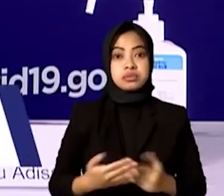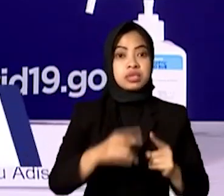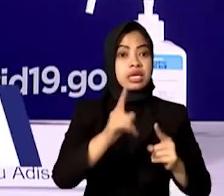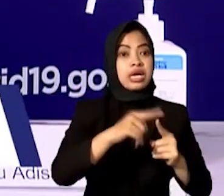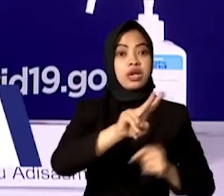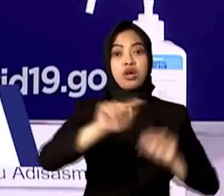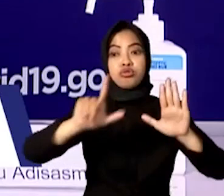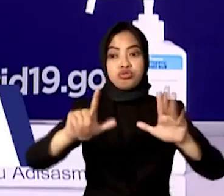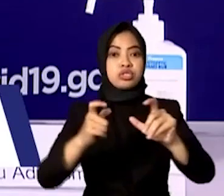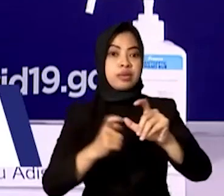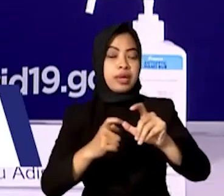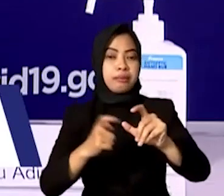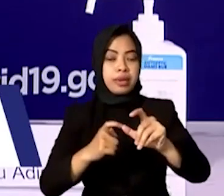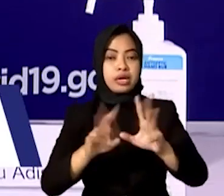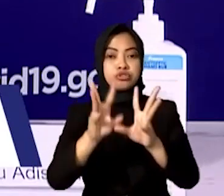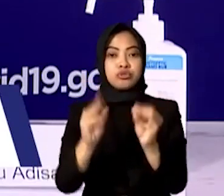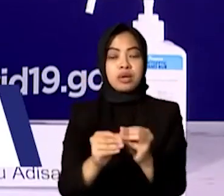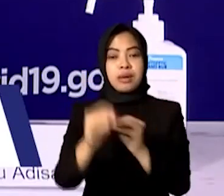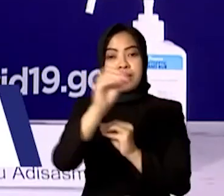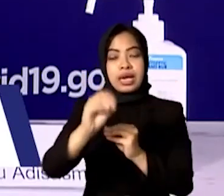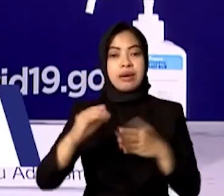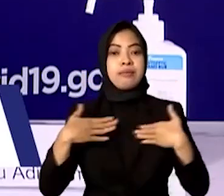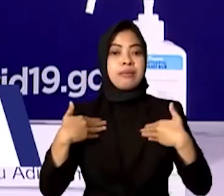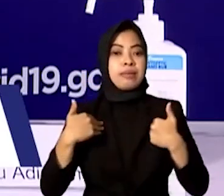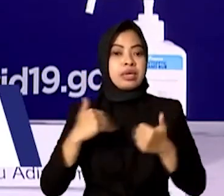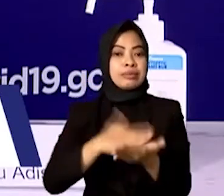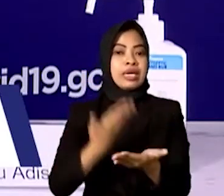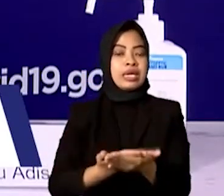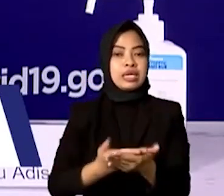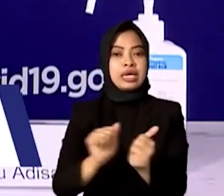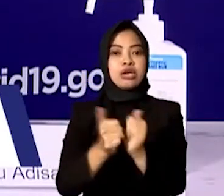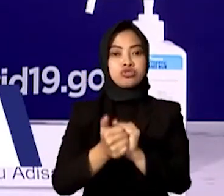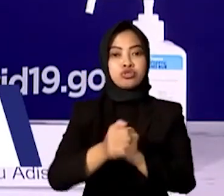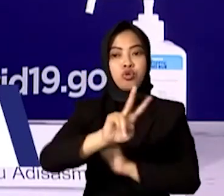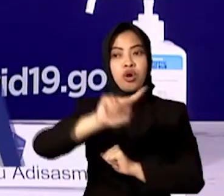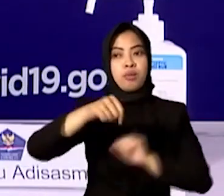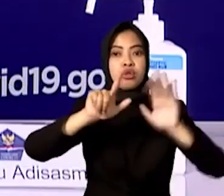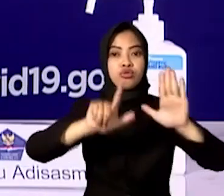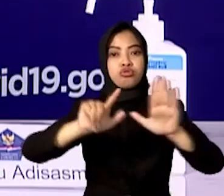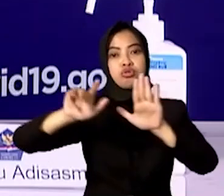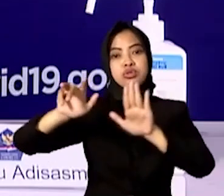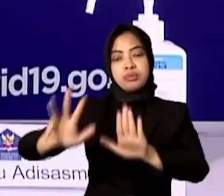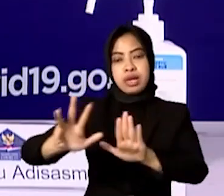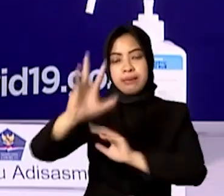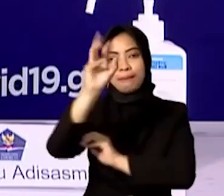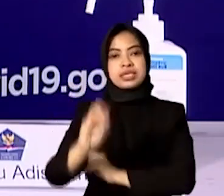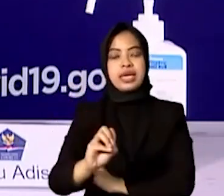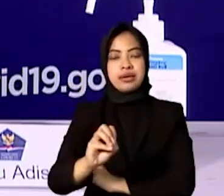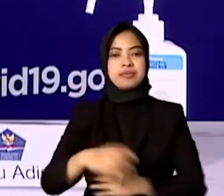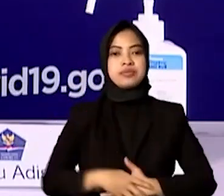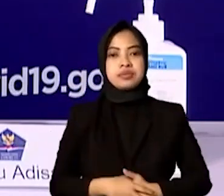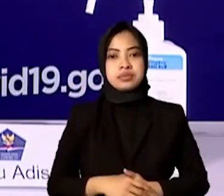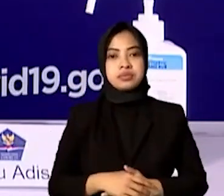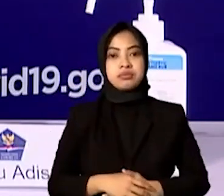tanggal 27 Sep persentase kematian di Bali adalah 2,9 puluh tujuh persen